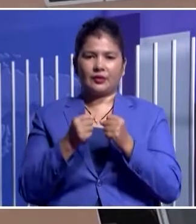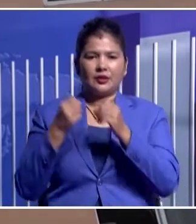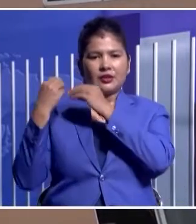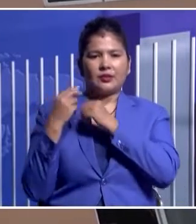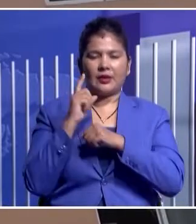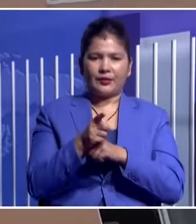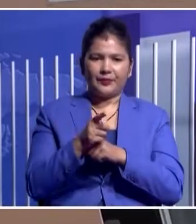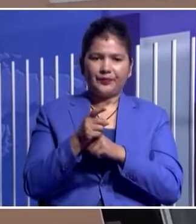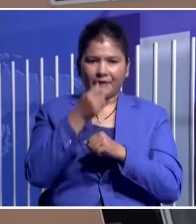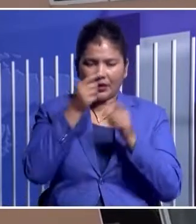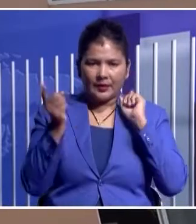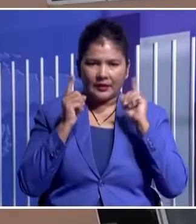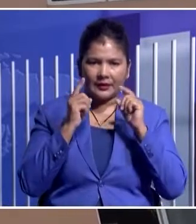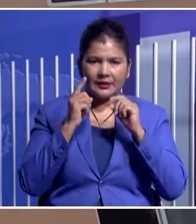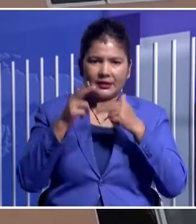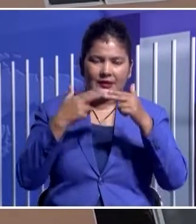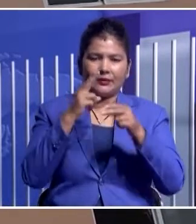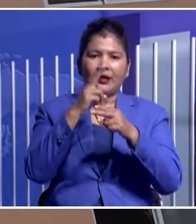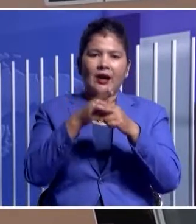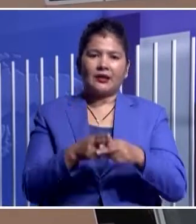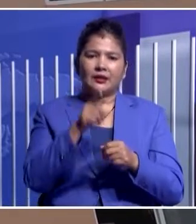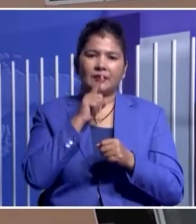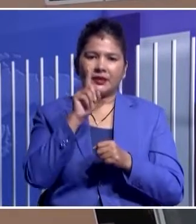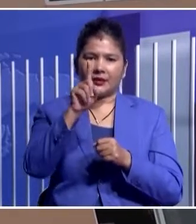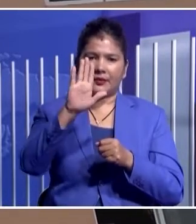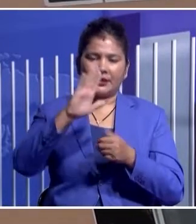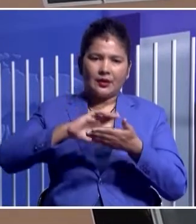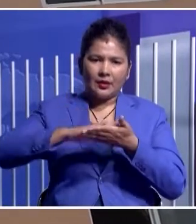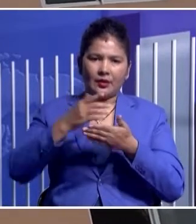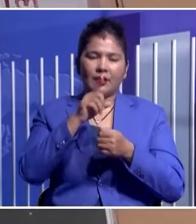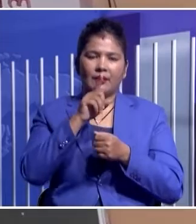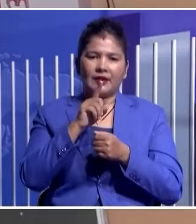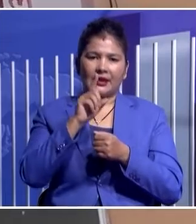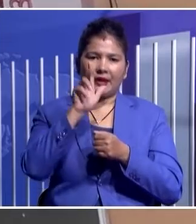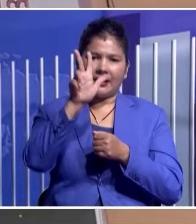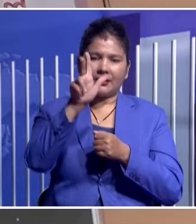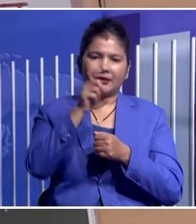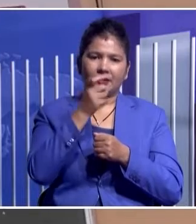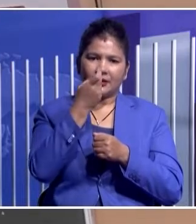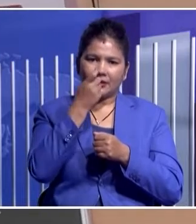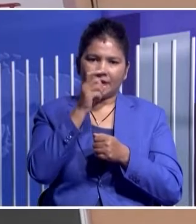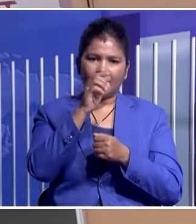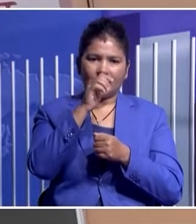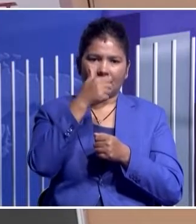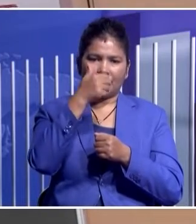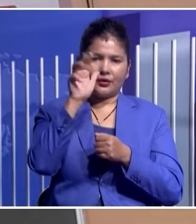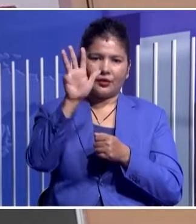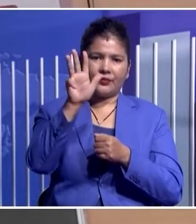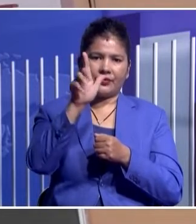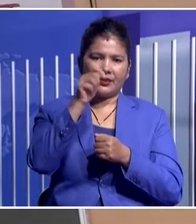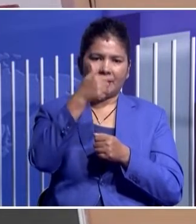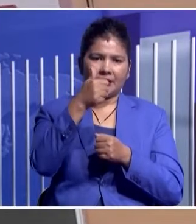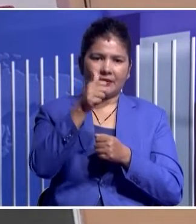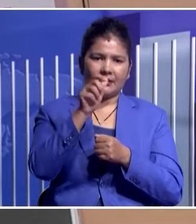गडवा गाउँपालिकाभित्र चालु आर्थिक वर्षमा जन्मेदेखि 15 महिनाका 896 र जन्मेको 16 महिनादेखि 23